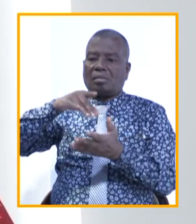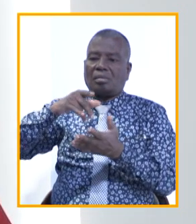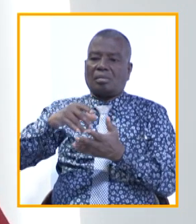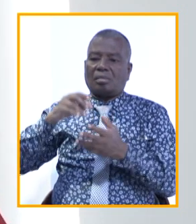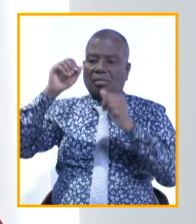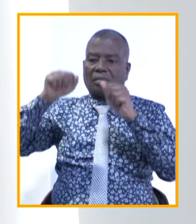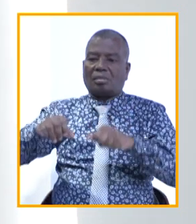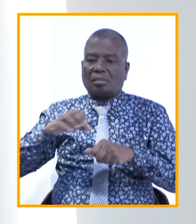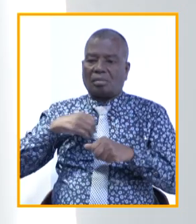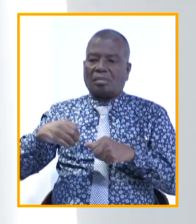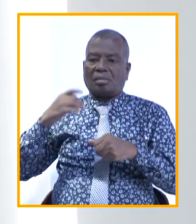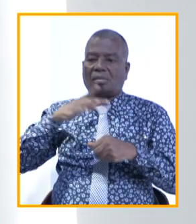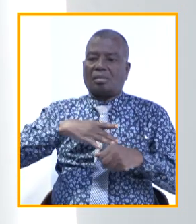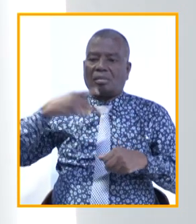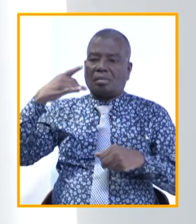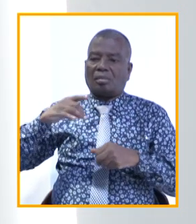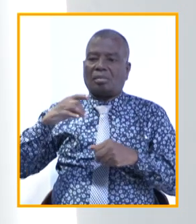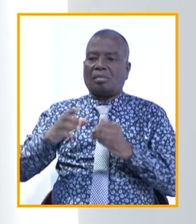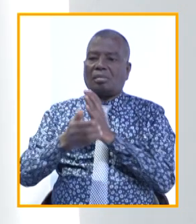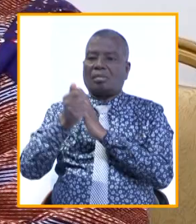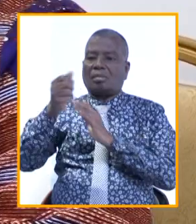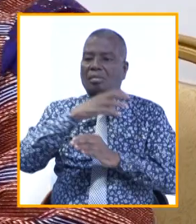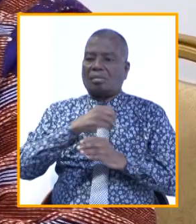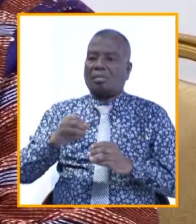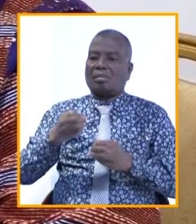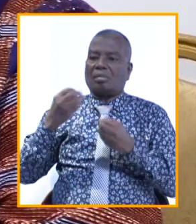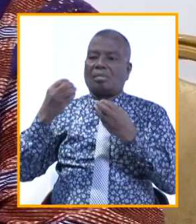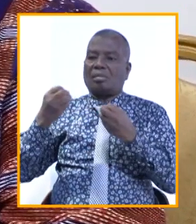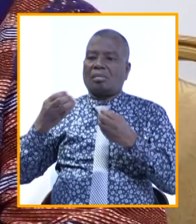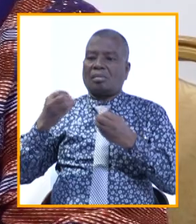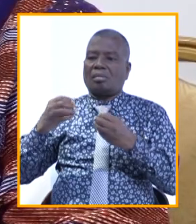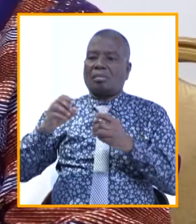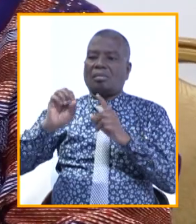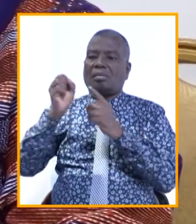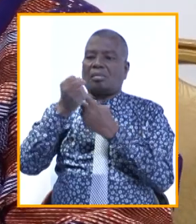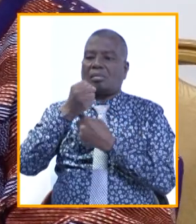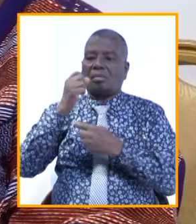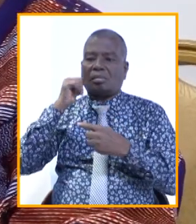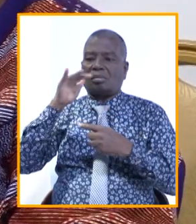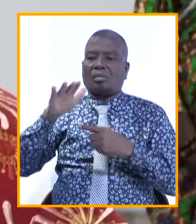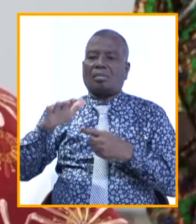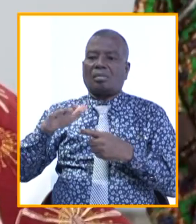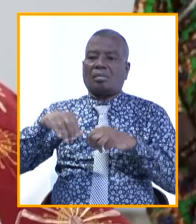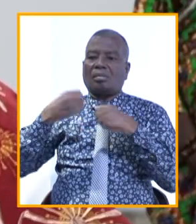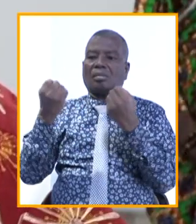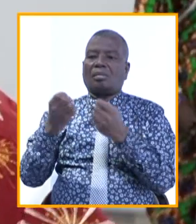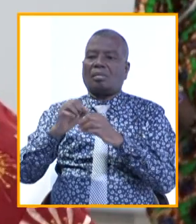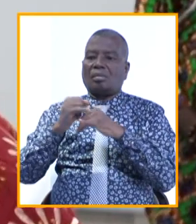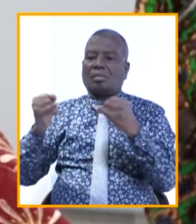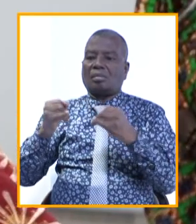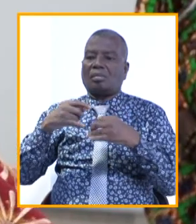est possible d'apprécier qualitativement et quantitativement la situation de ces femmes. L'étude a démontré